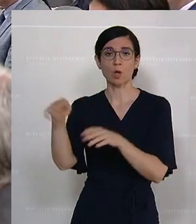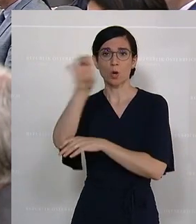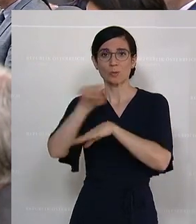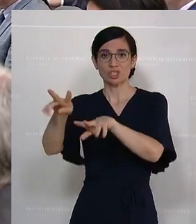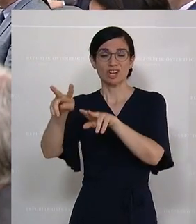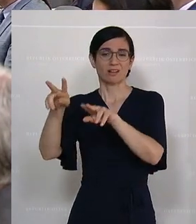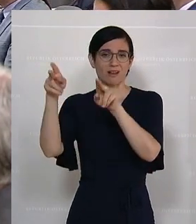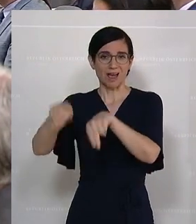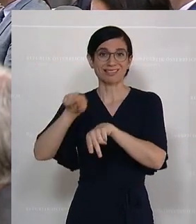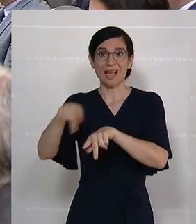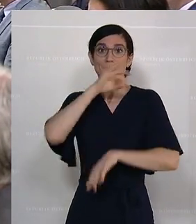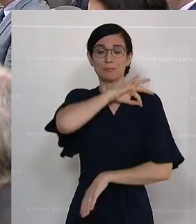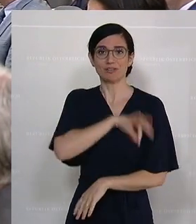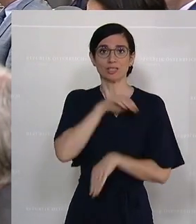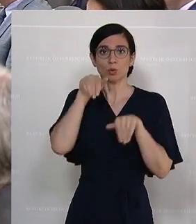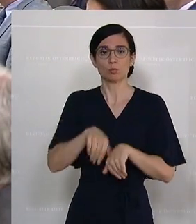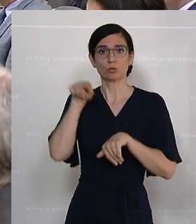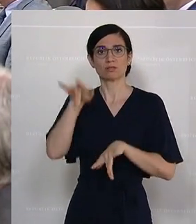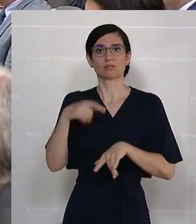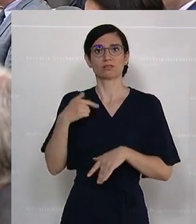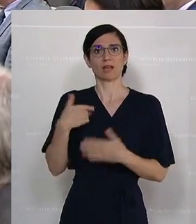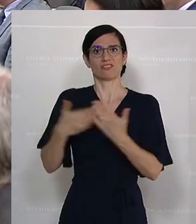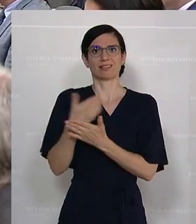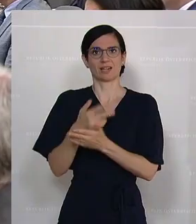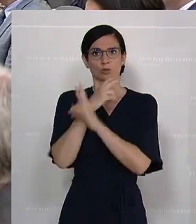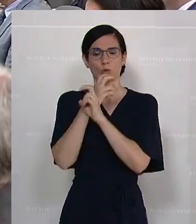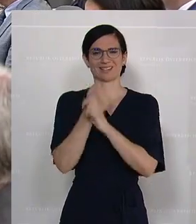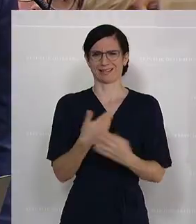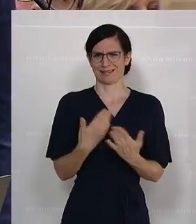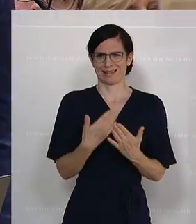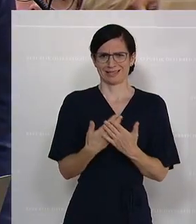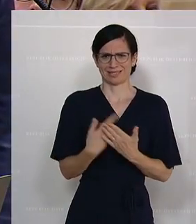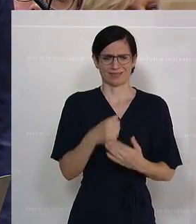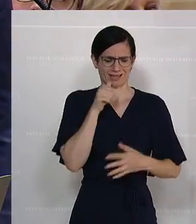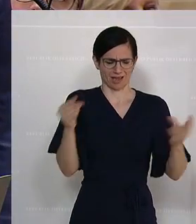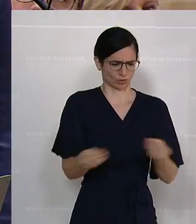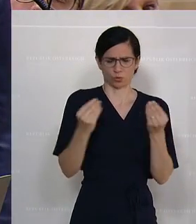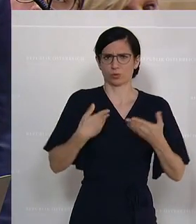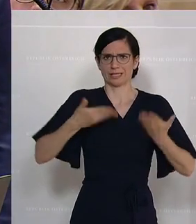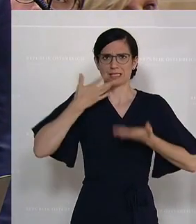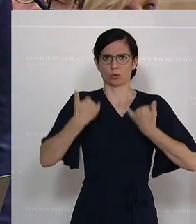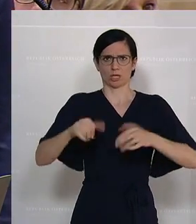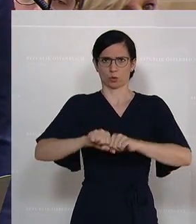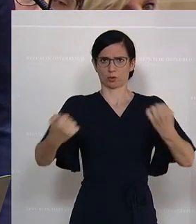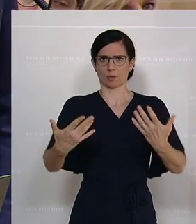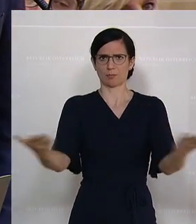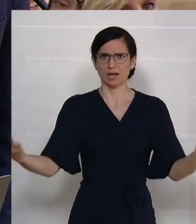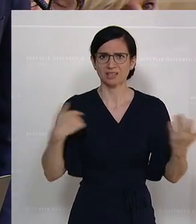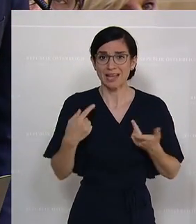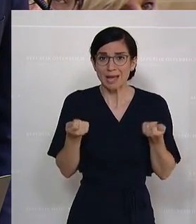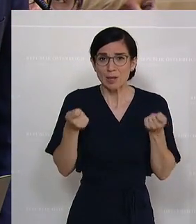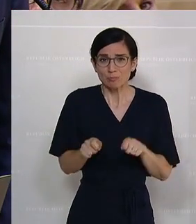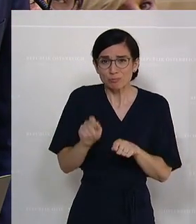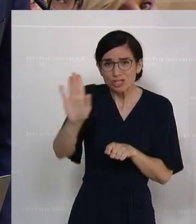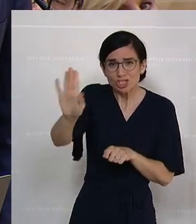pflicht da muss er dort sein und muss dort österreich vertreten daher sehe ich überhaupt keinen grund die sitzung zu unterbrechen beschließen sie